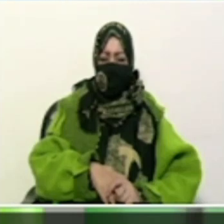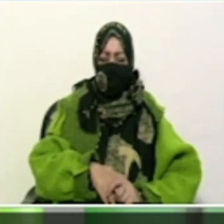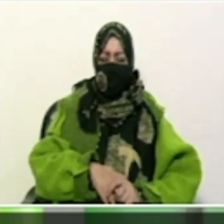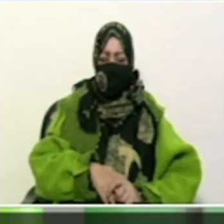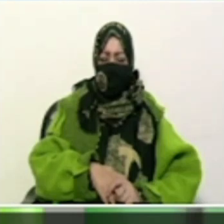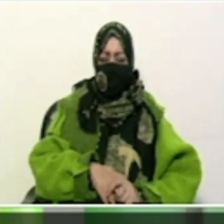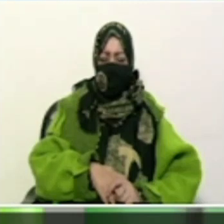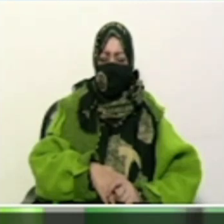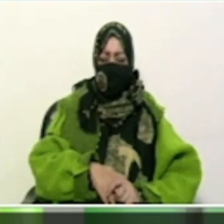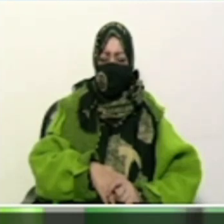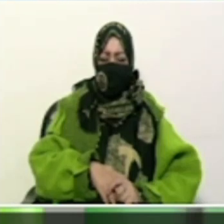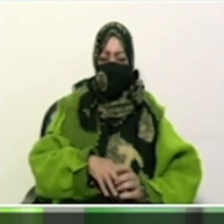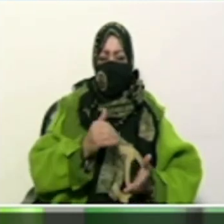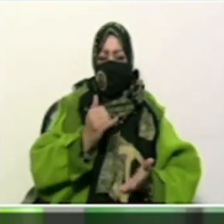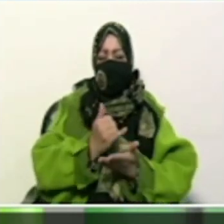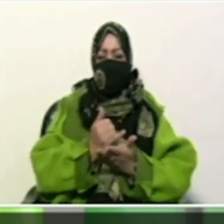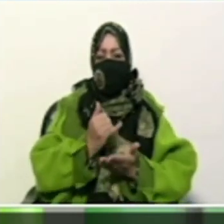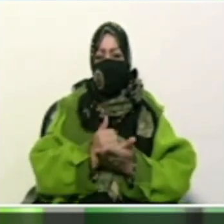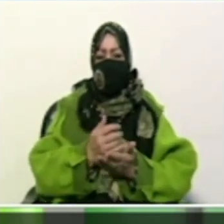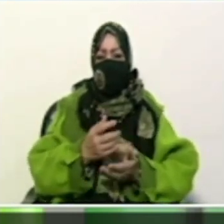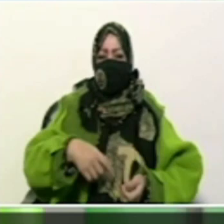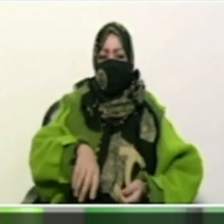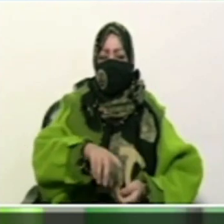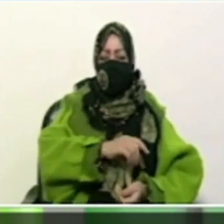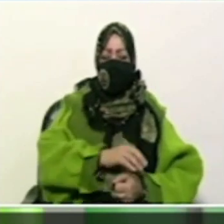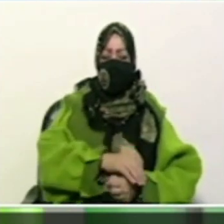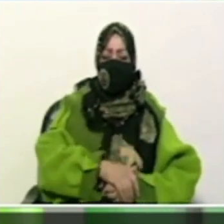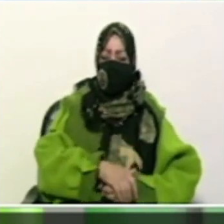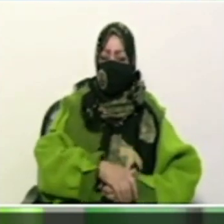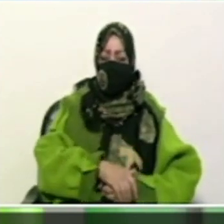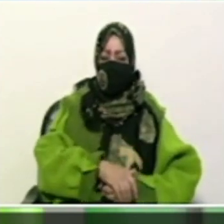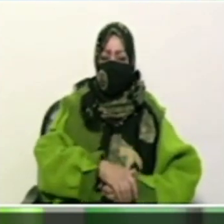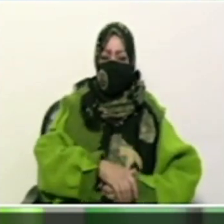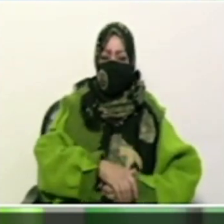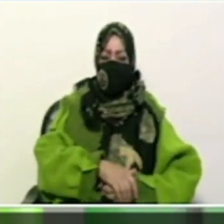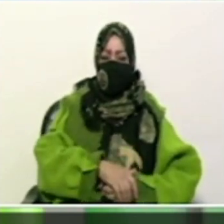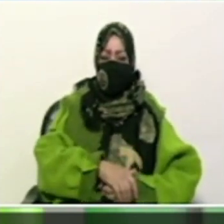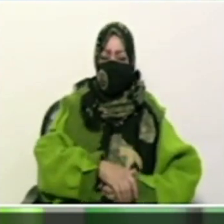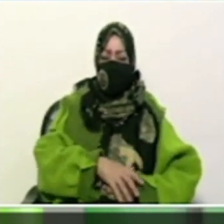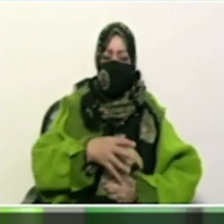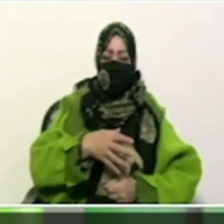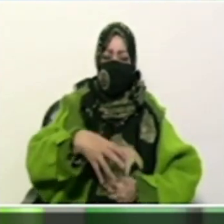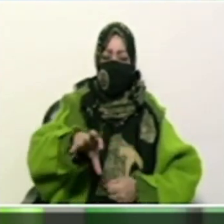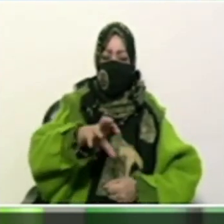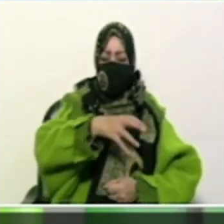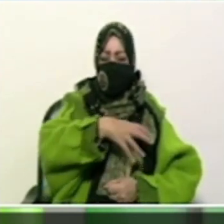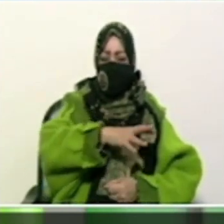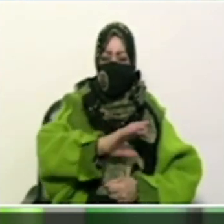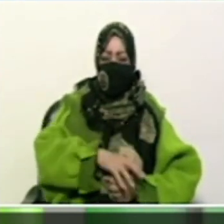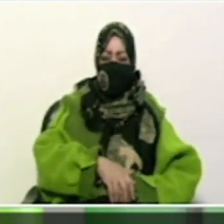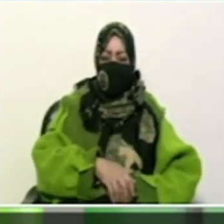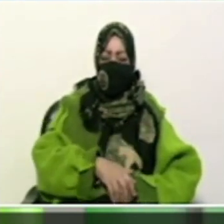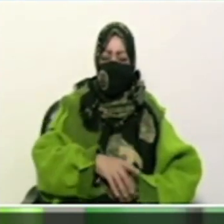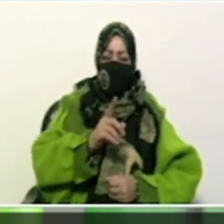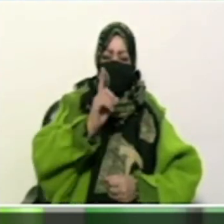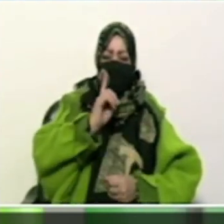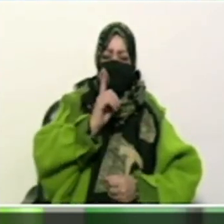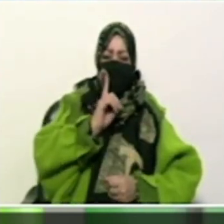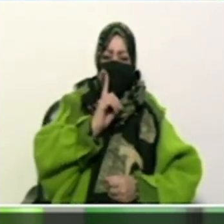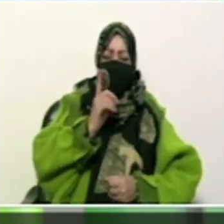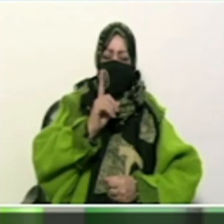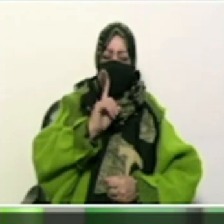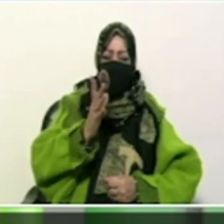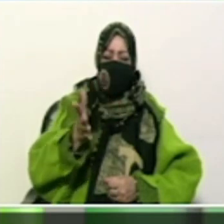ابوهم وامهم متوفين، وصغار اختي ابوهم وامهم متوفين، فما وين كان فيه وانا بعث لهم وكان اقول لهم يدوروا